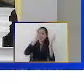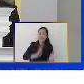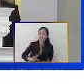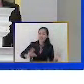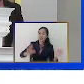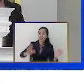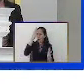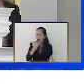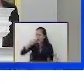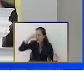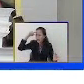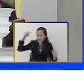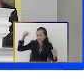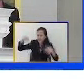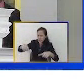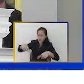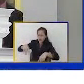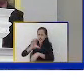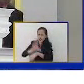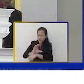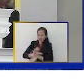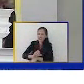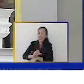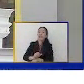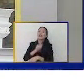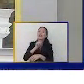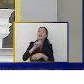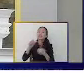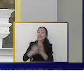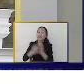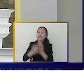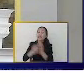Diyos sa bawat family.